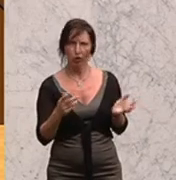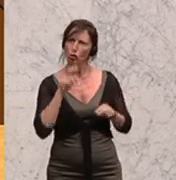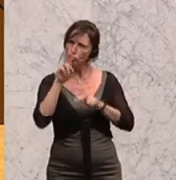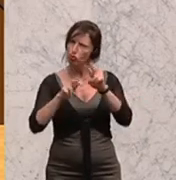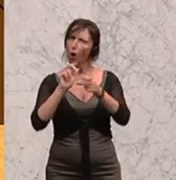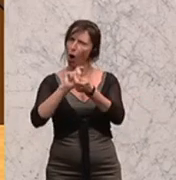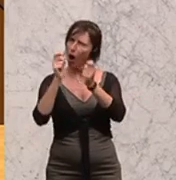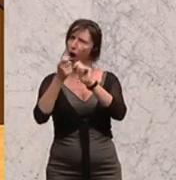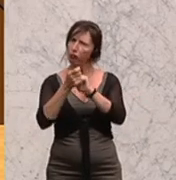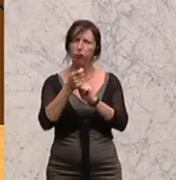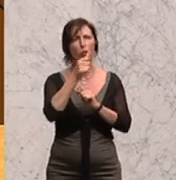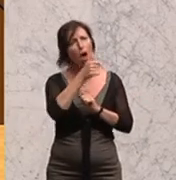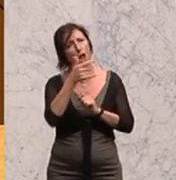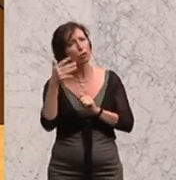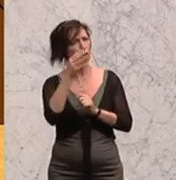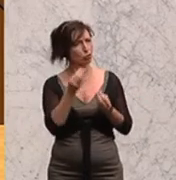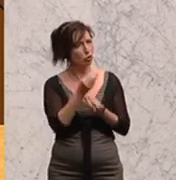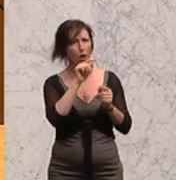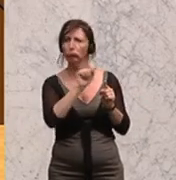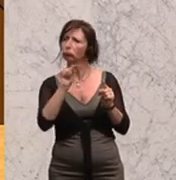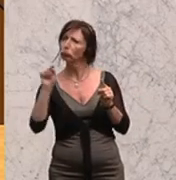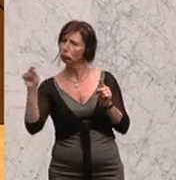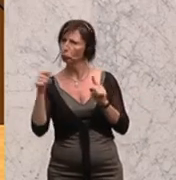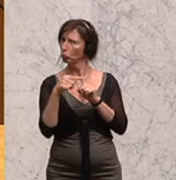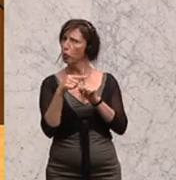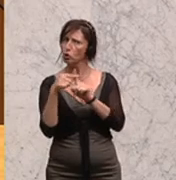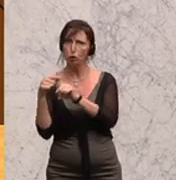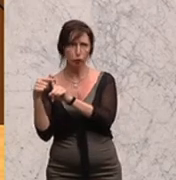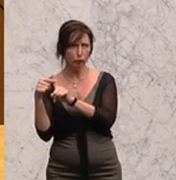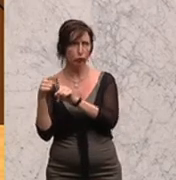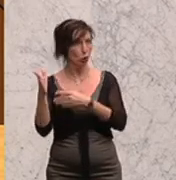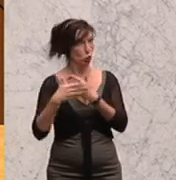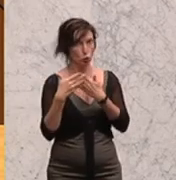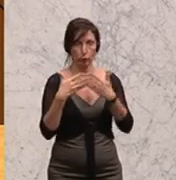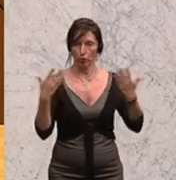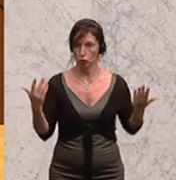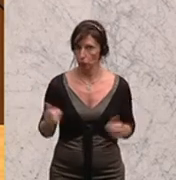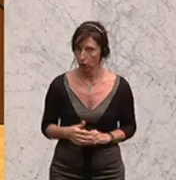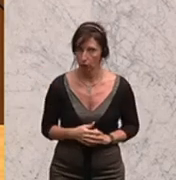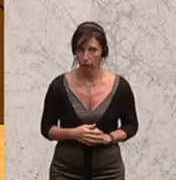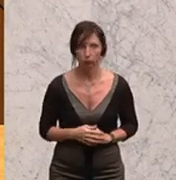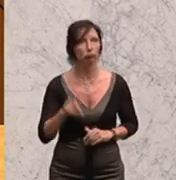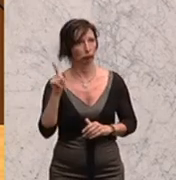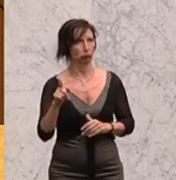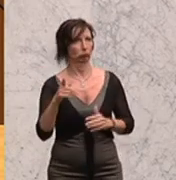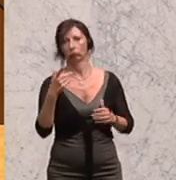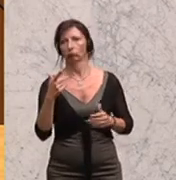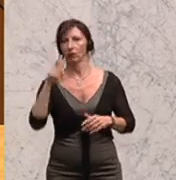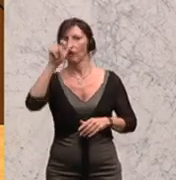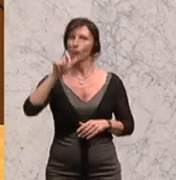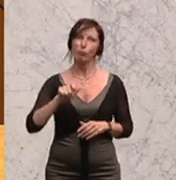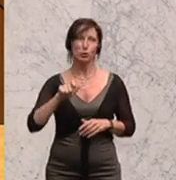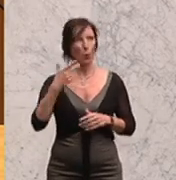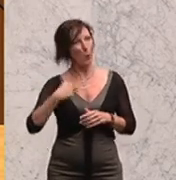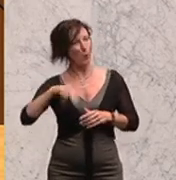Steuerreform einzelne Bereiche ab, die durchaus positiv sind. Wenn zum Beispiel der Einzelne mehr Geld im Börserl